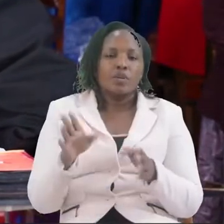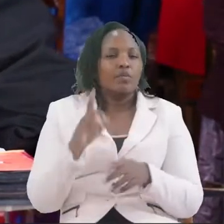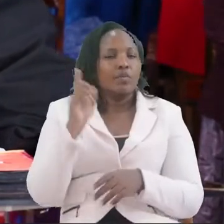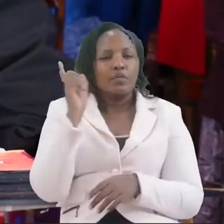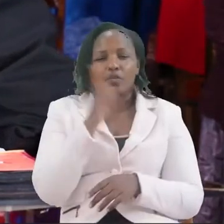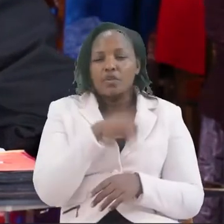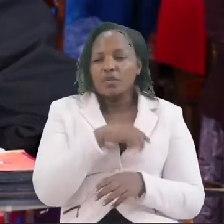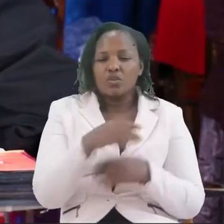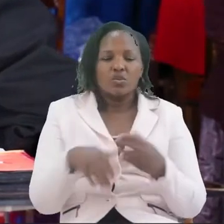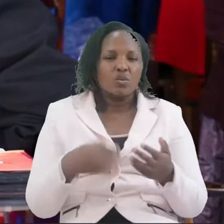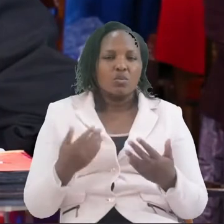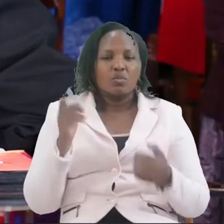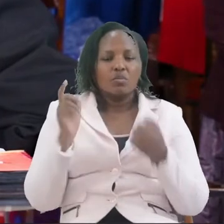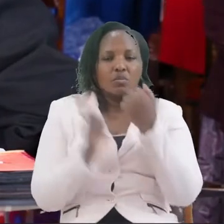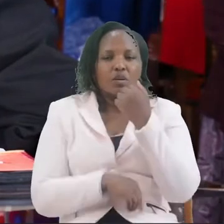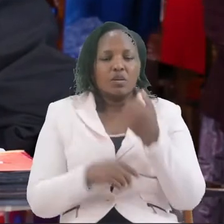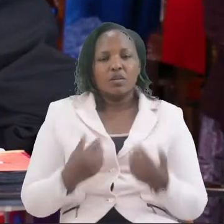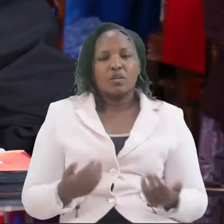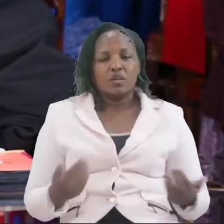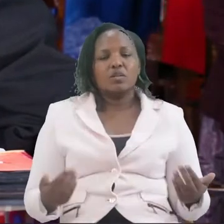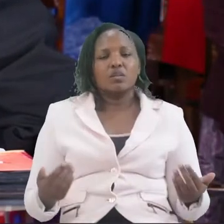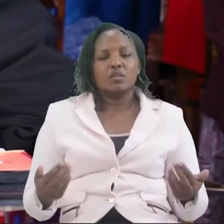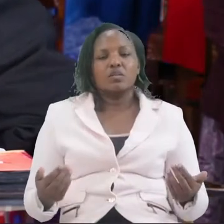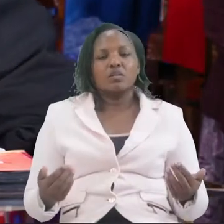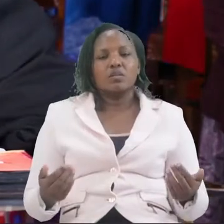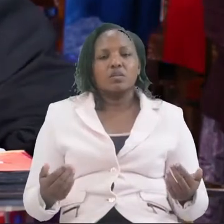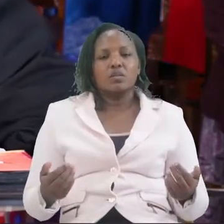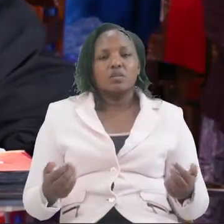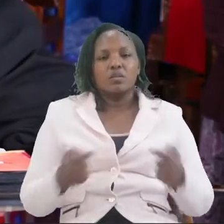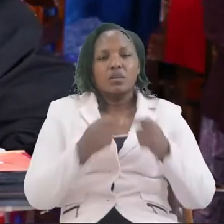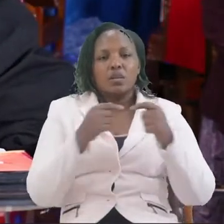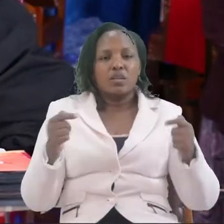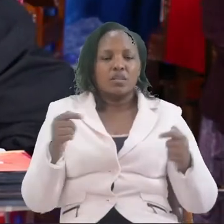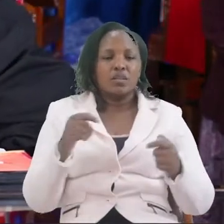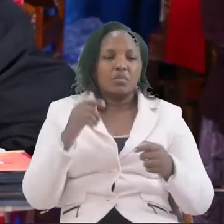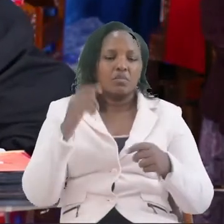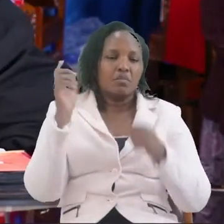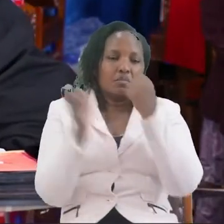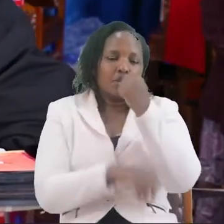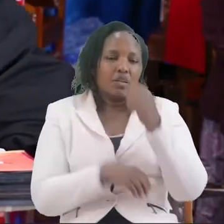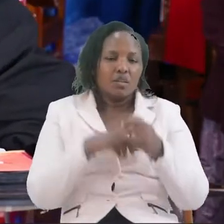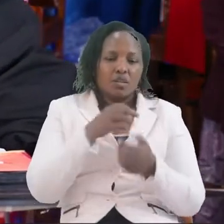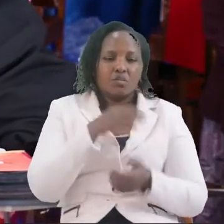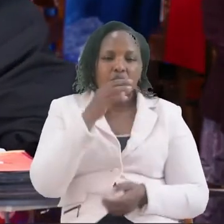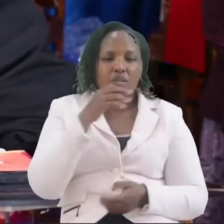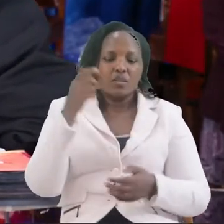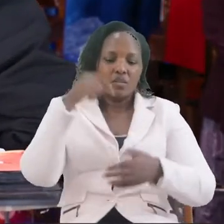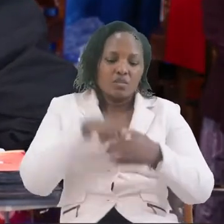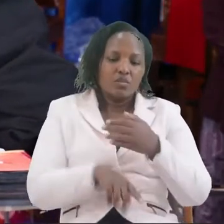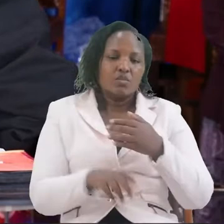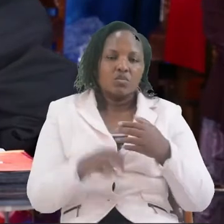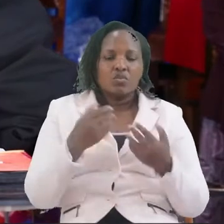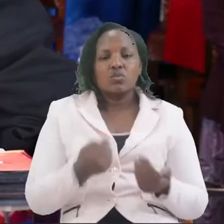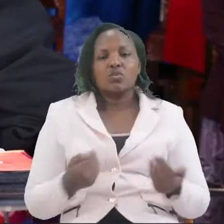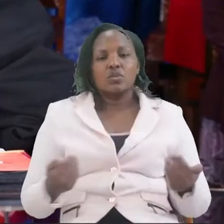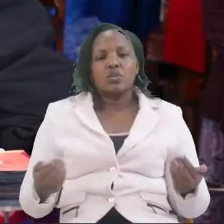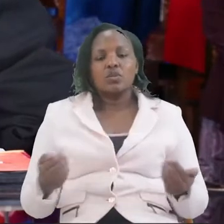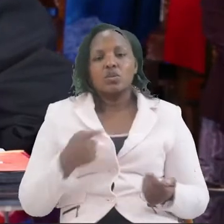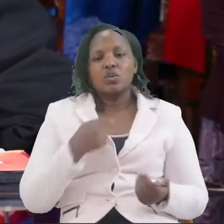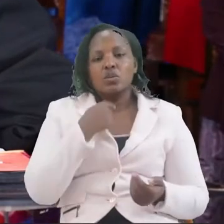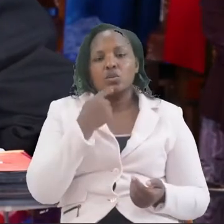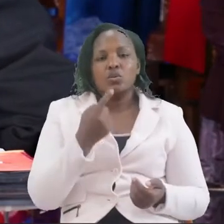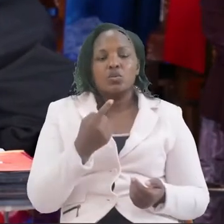ukamaliza yale mambo, ukamkemea huyu pepo mbaya ambaye ameingia watoto wetu, ili